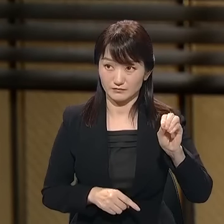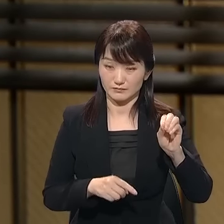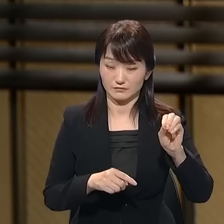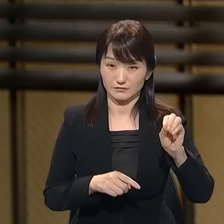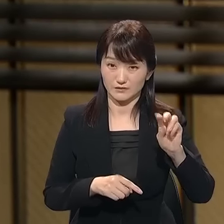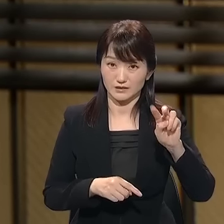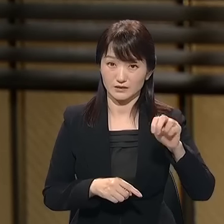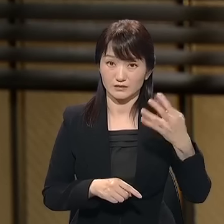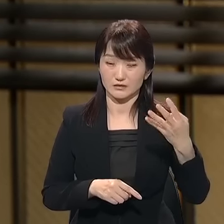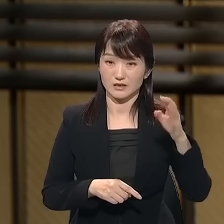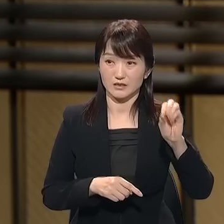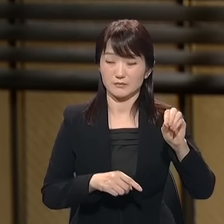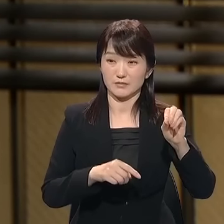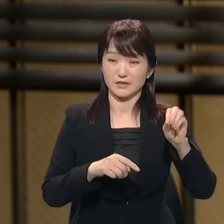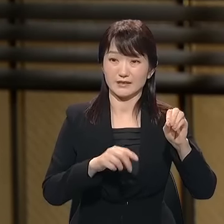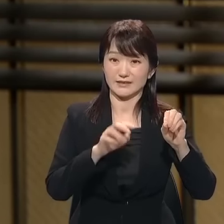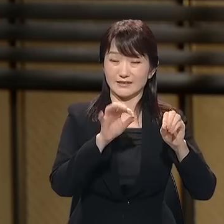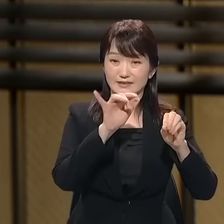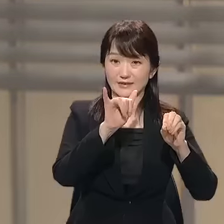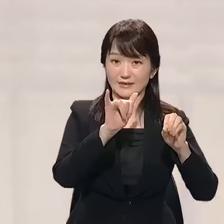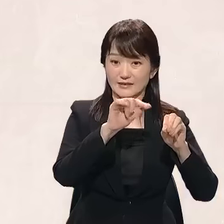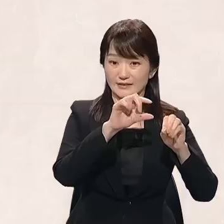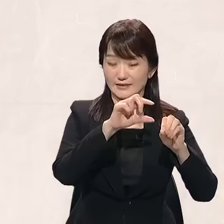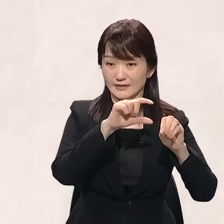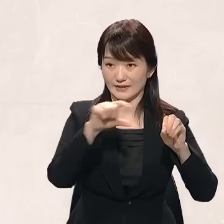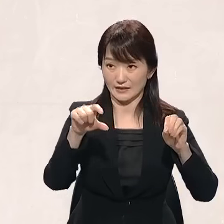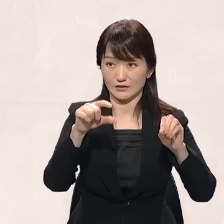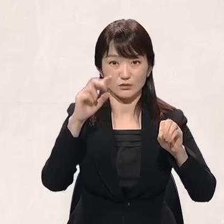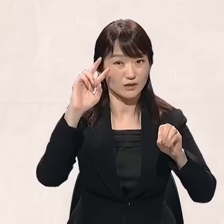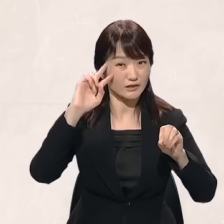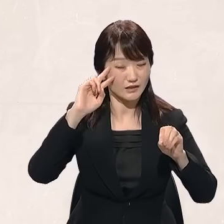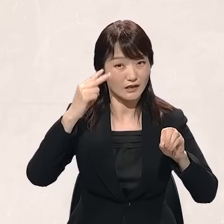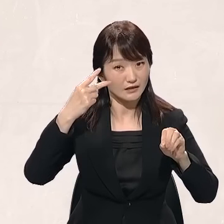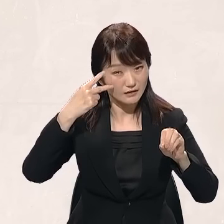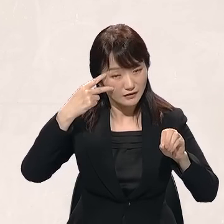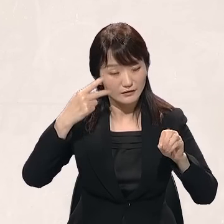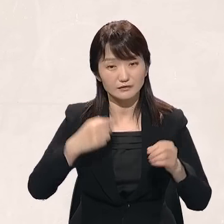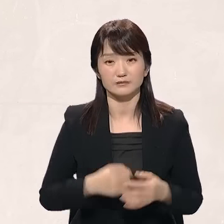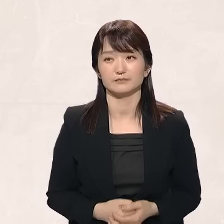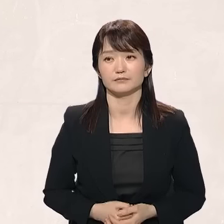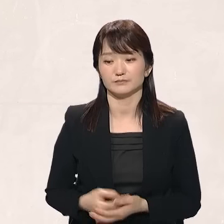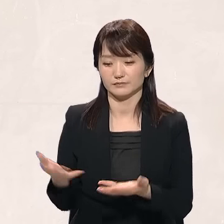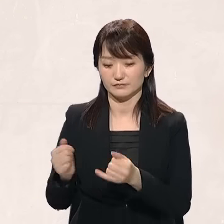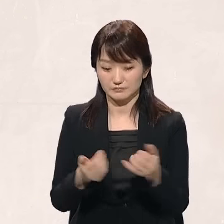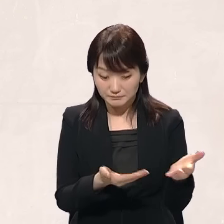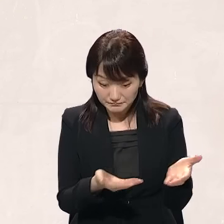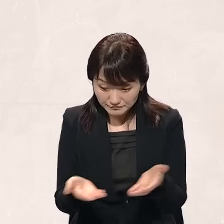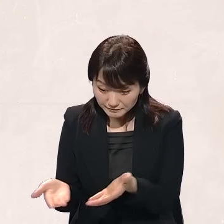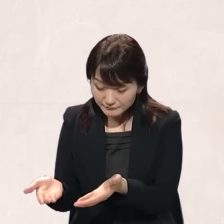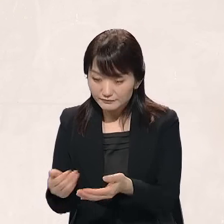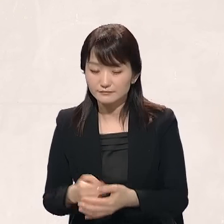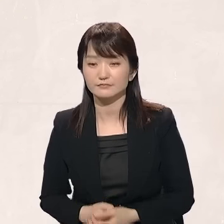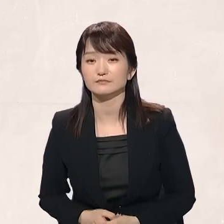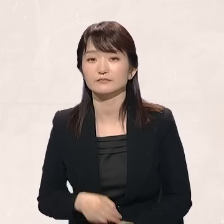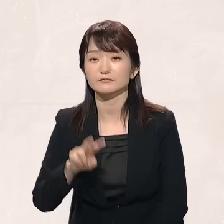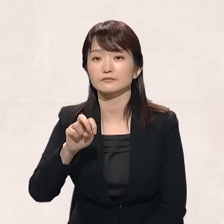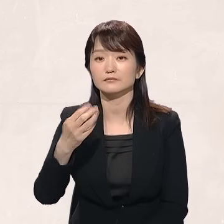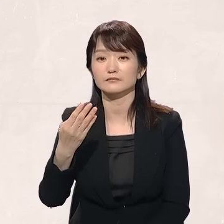엥. 엥. 그 착각을 했다라고 얘기를 합니다. 직원이 응대하는 과정에서 24만 원치라는